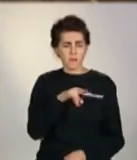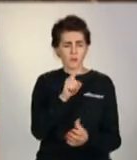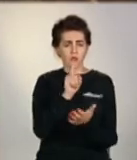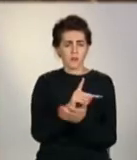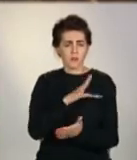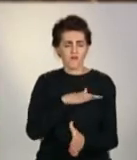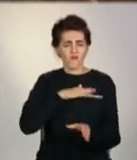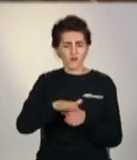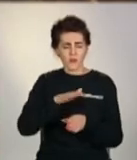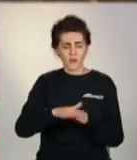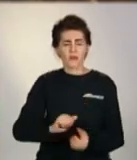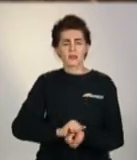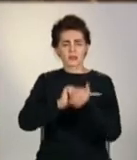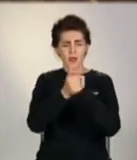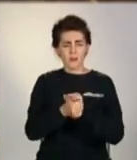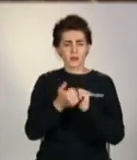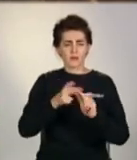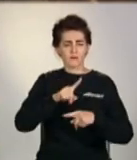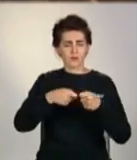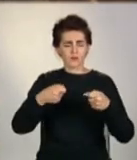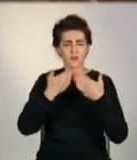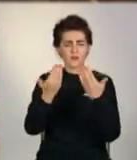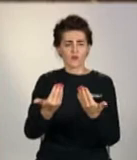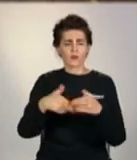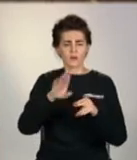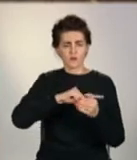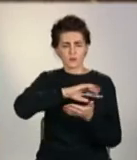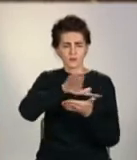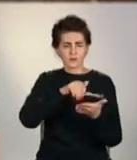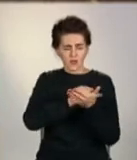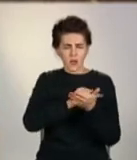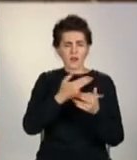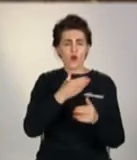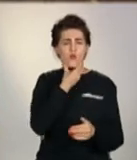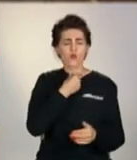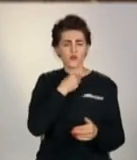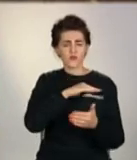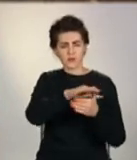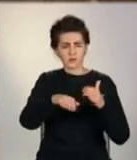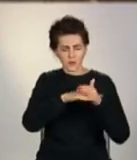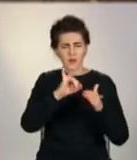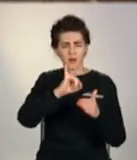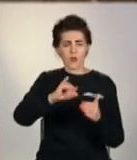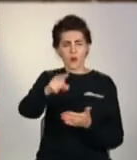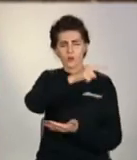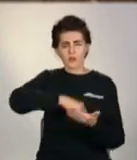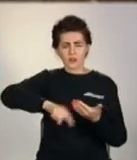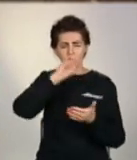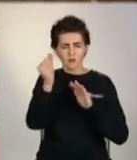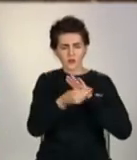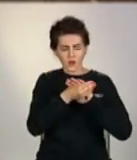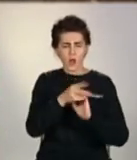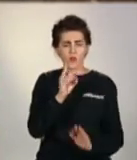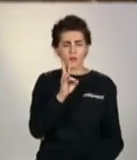замену узла конической обечайки, шлем горловины, укрытие кольца опорного, укрытие